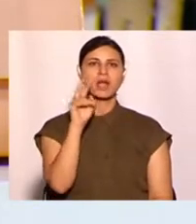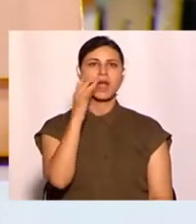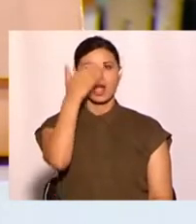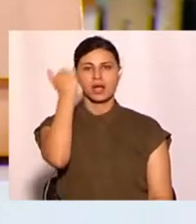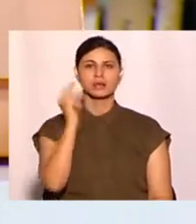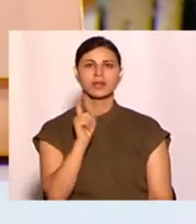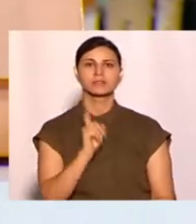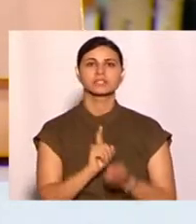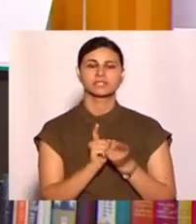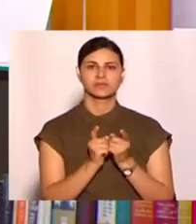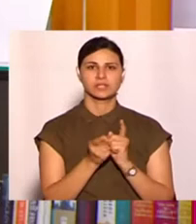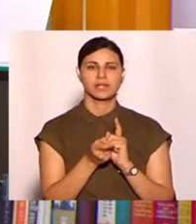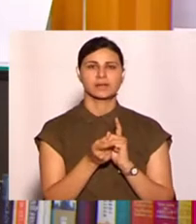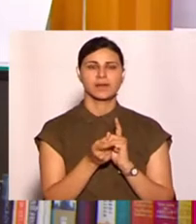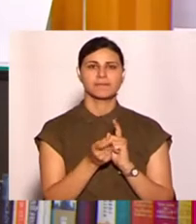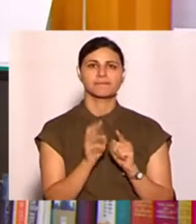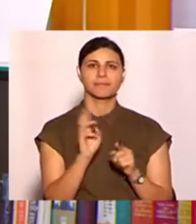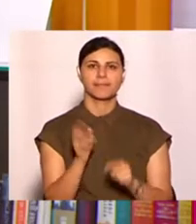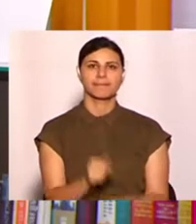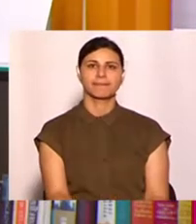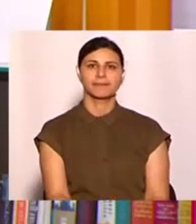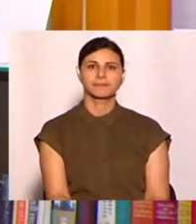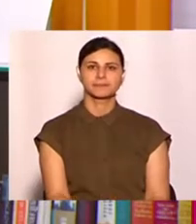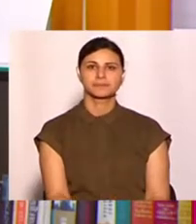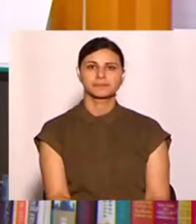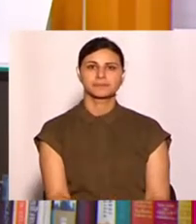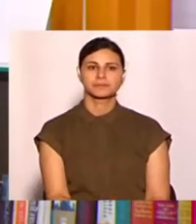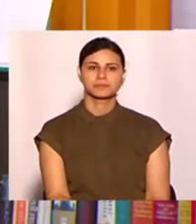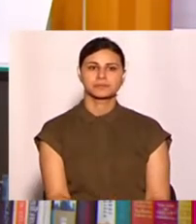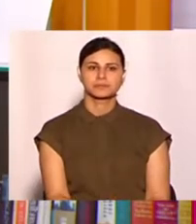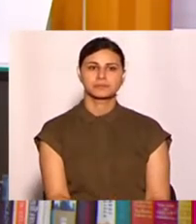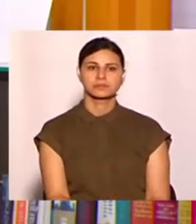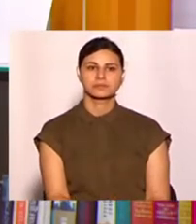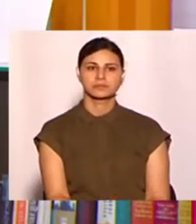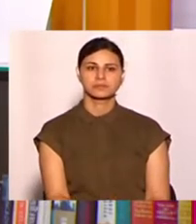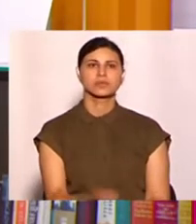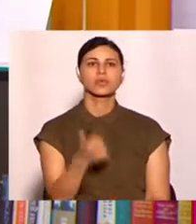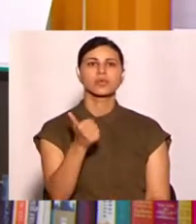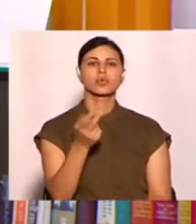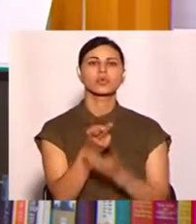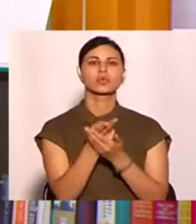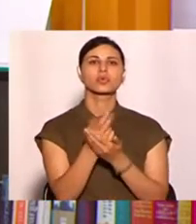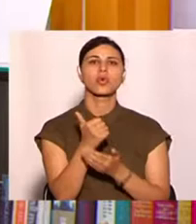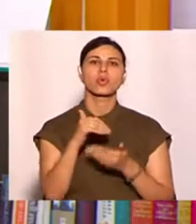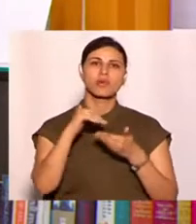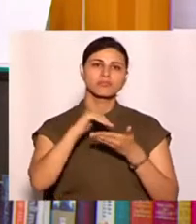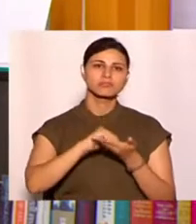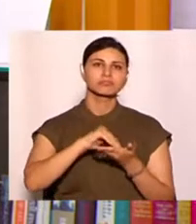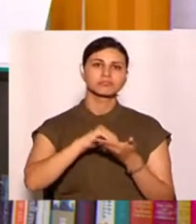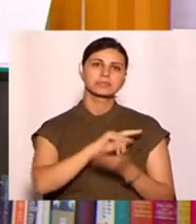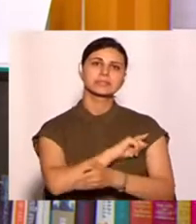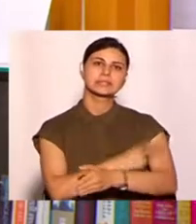გამოგრჩეთ ცვლილება და ეხა დაწოლის სიღრმე. როგორ დავაწვეთ? რამდენად ღრმად